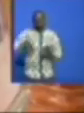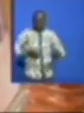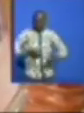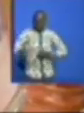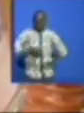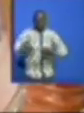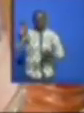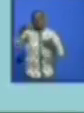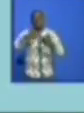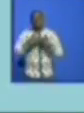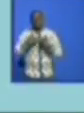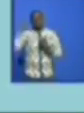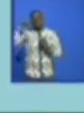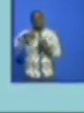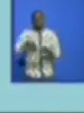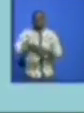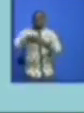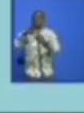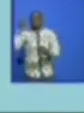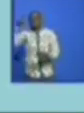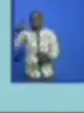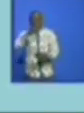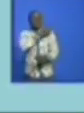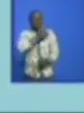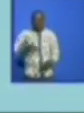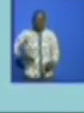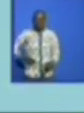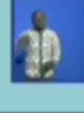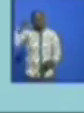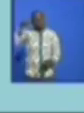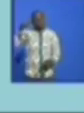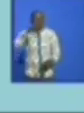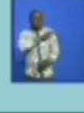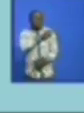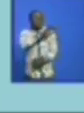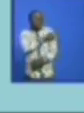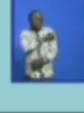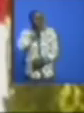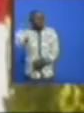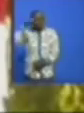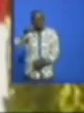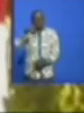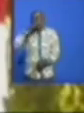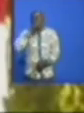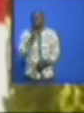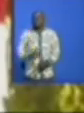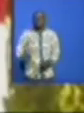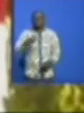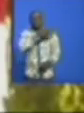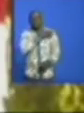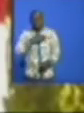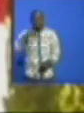vécu impuissante la disparition du député Mahama Sawadogo, ancien haut-commissaire du Kadiogo, et de Mariam